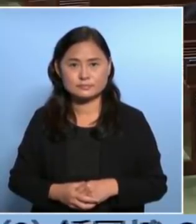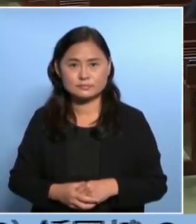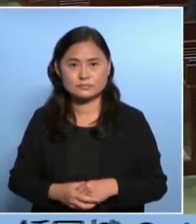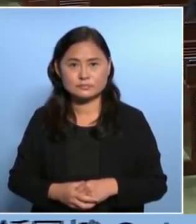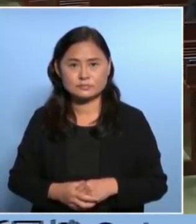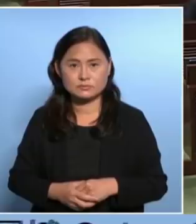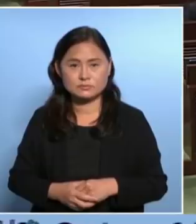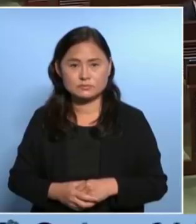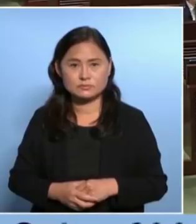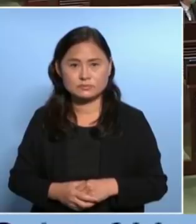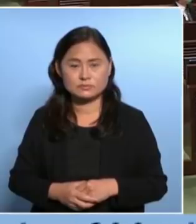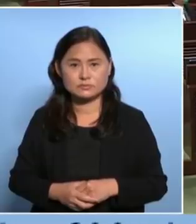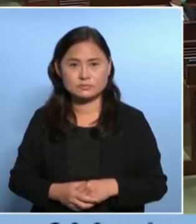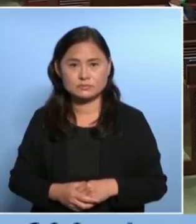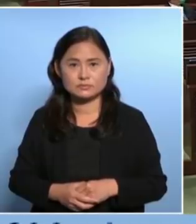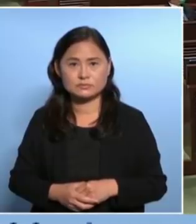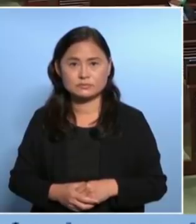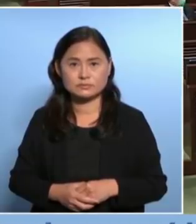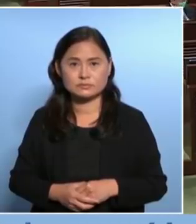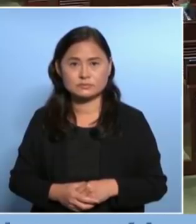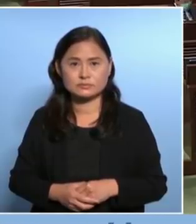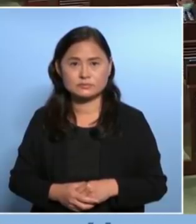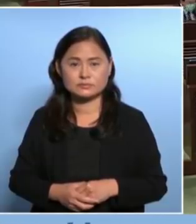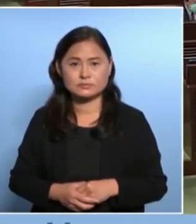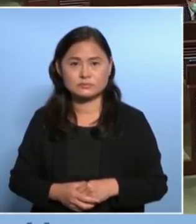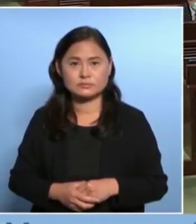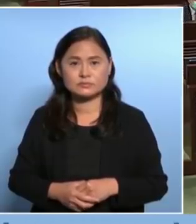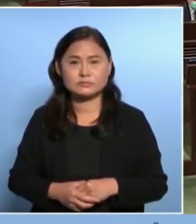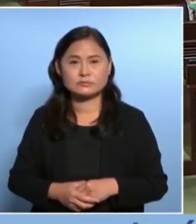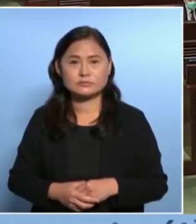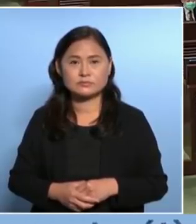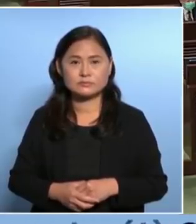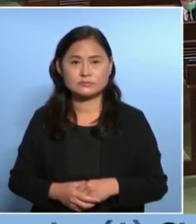聂局长好答啊， 多个问题系